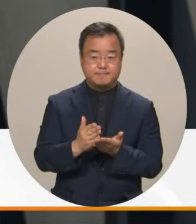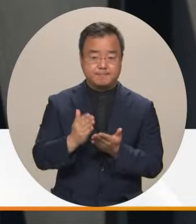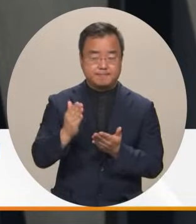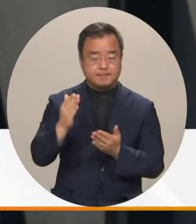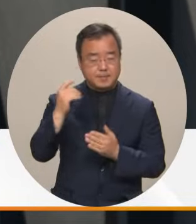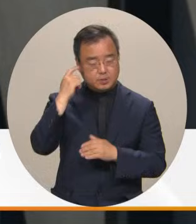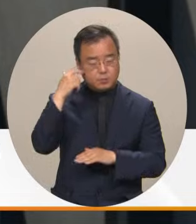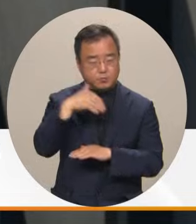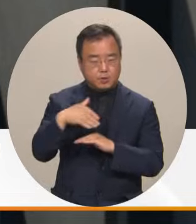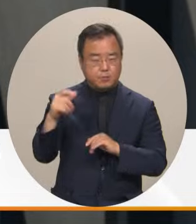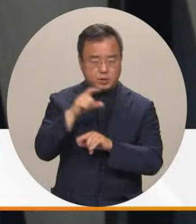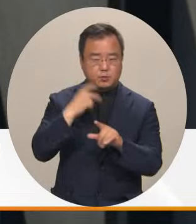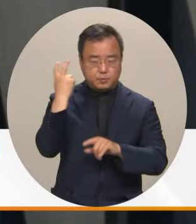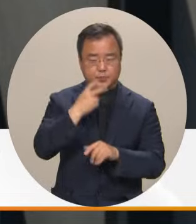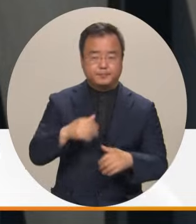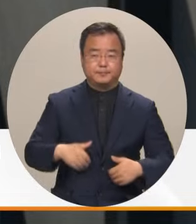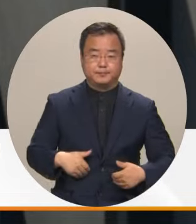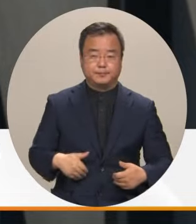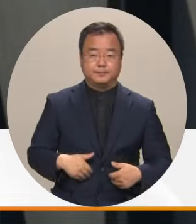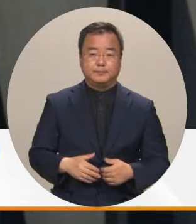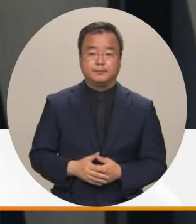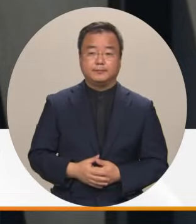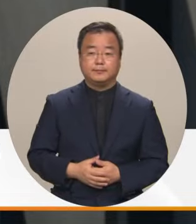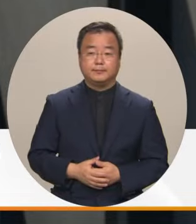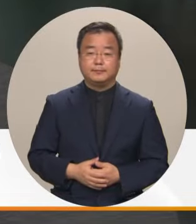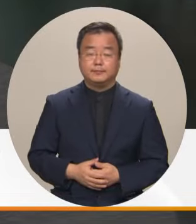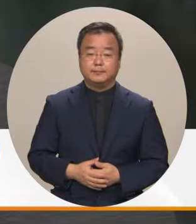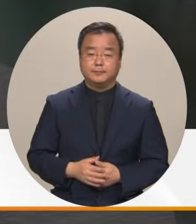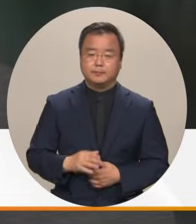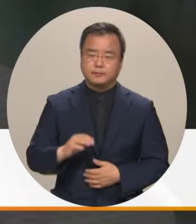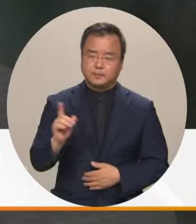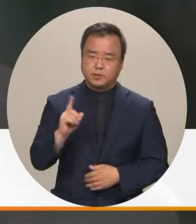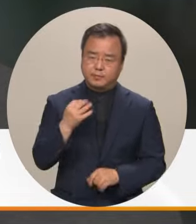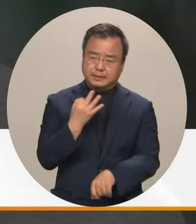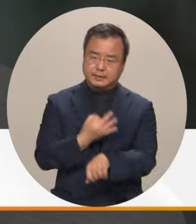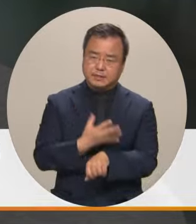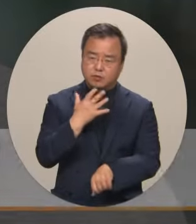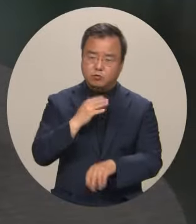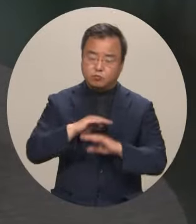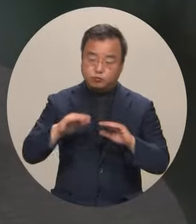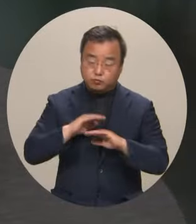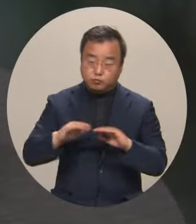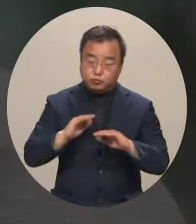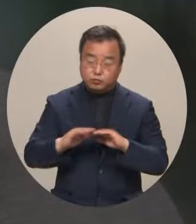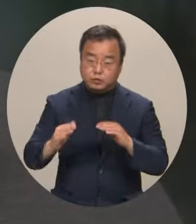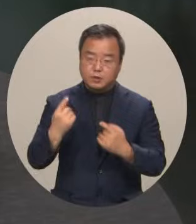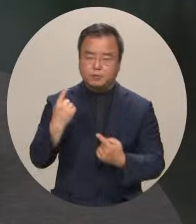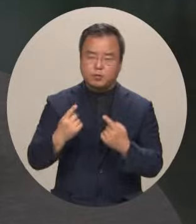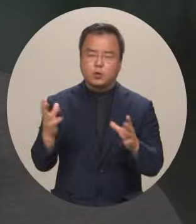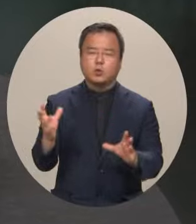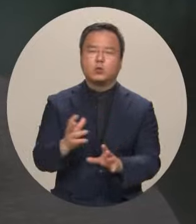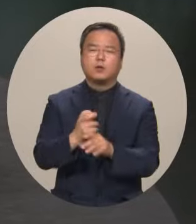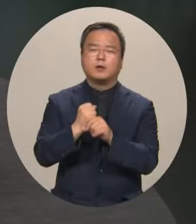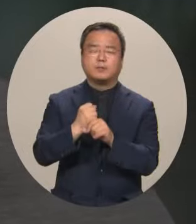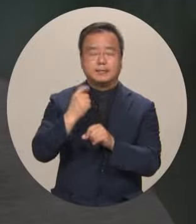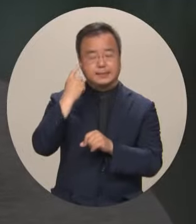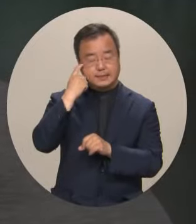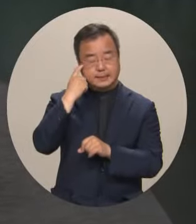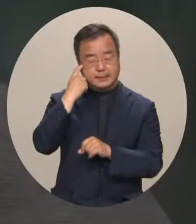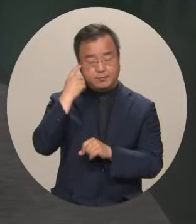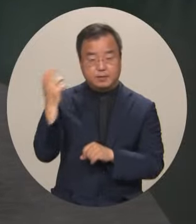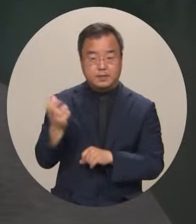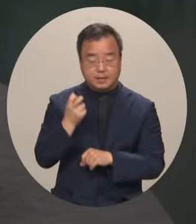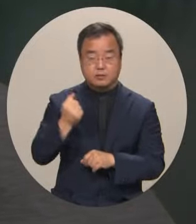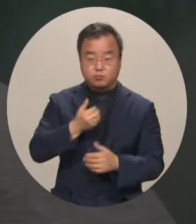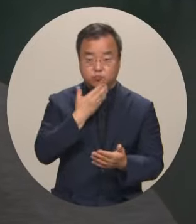것이 훨씬 바람직할 것 같습니다네 어떤 단순한이 프리 기술보다는 종합적인 사고력을 기르는게 또